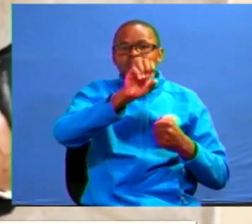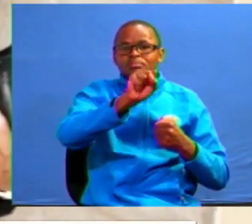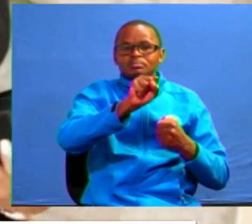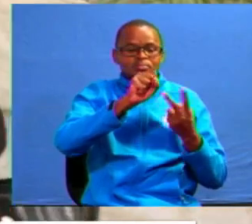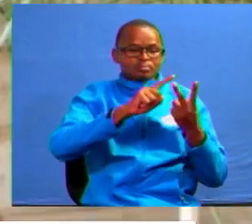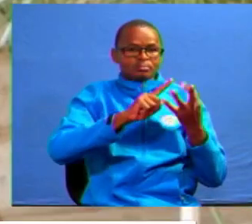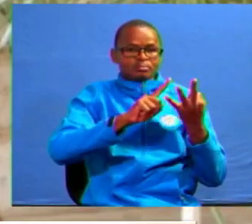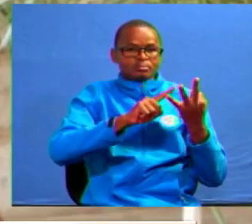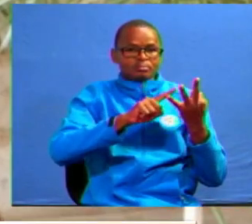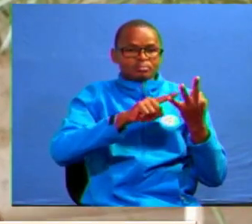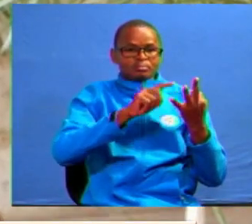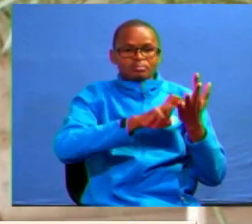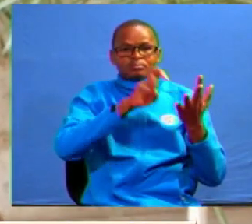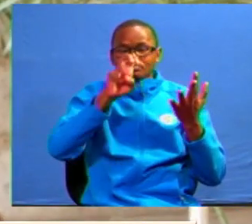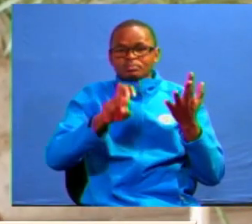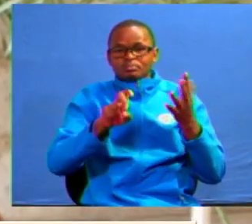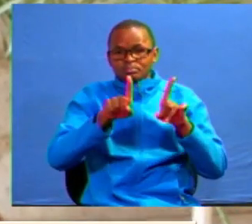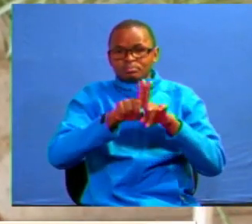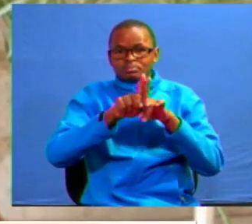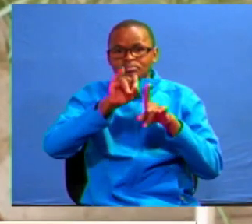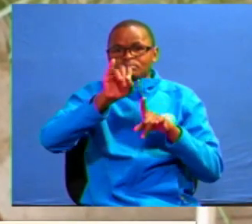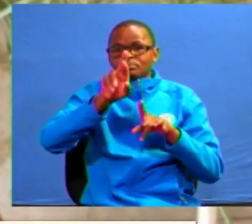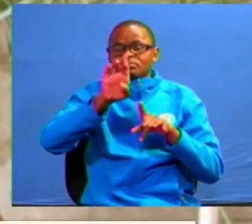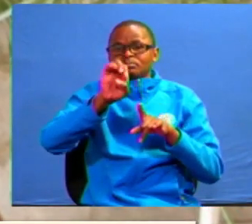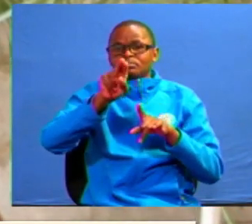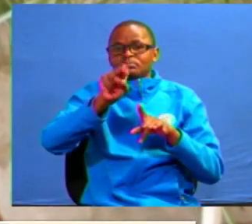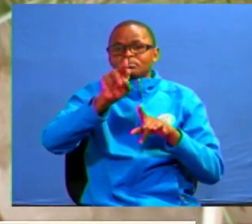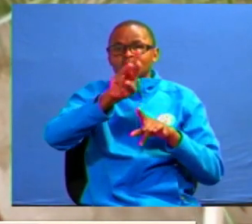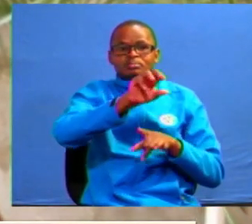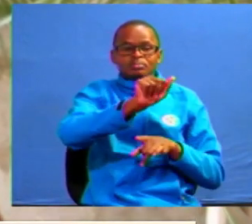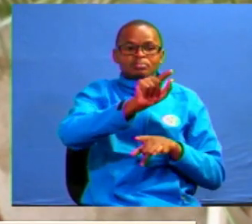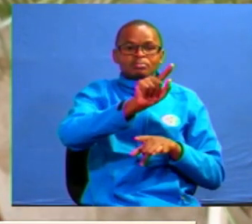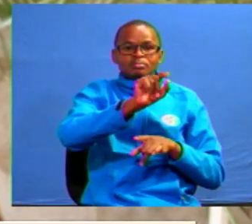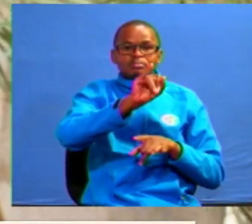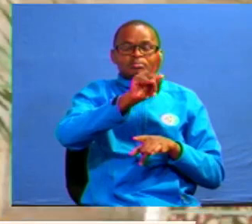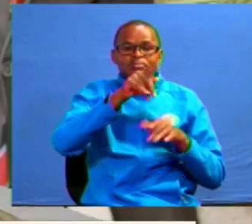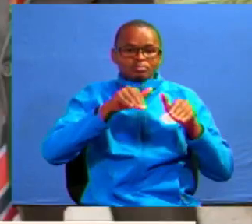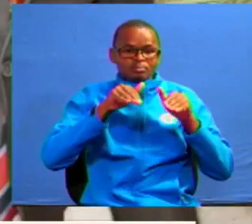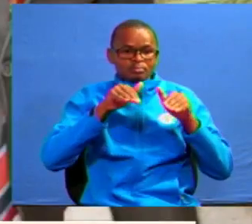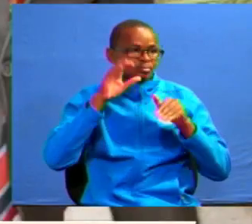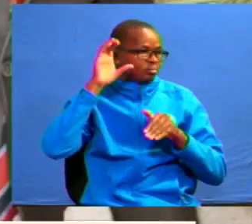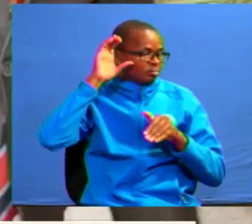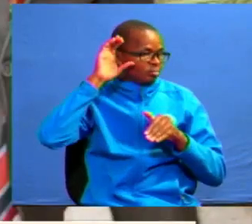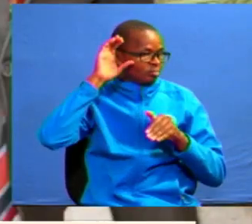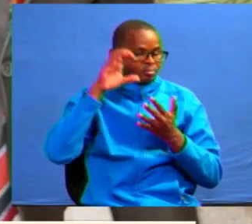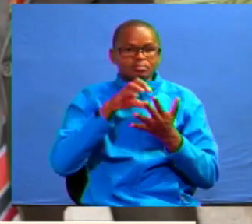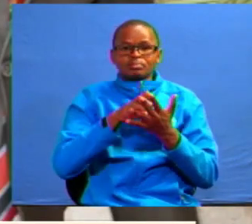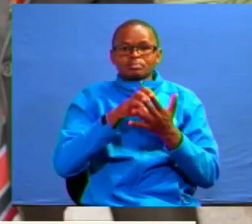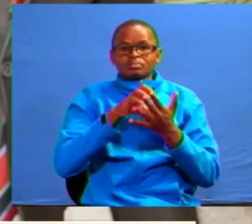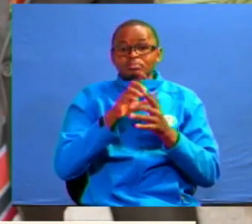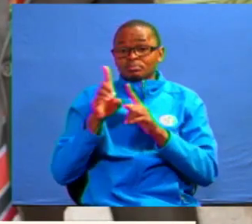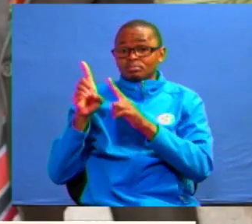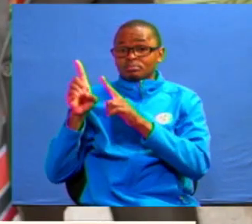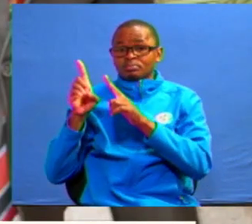Justice Nyang'aya walijiuzulu, huku Irene Chirop Masita kisimama kidete kusubiri kusikizwa kwa kesi. Jopo